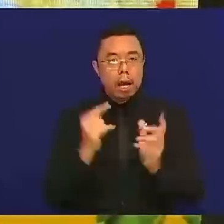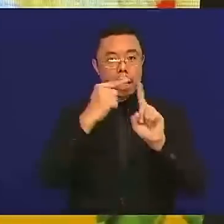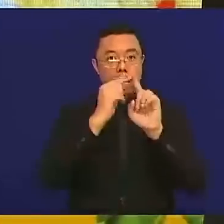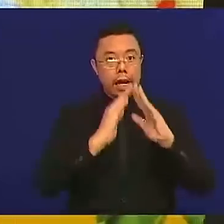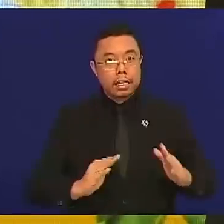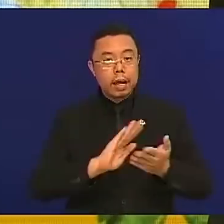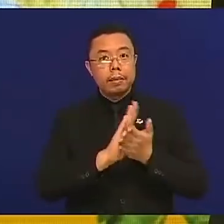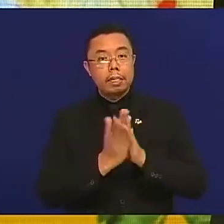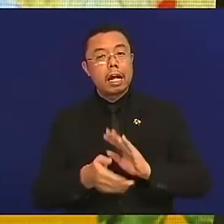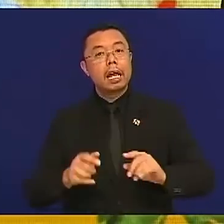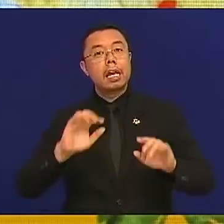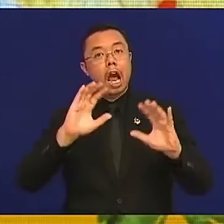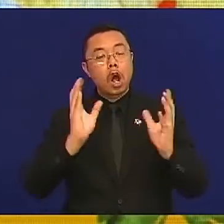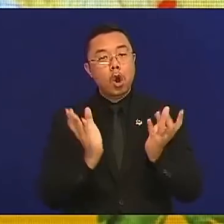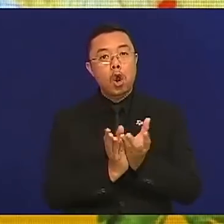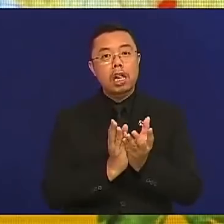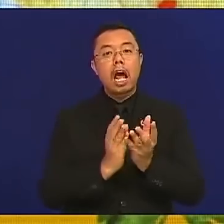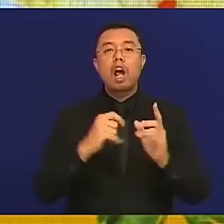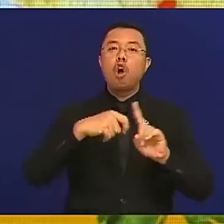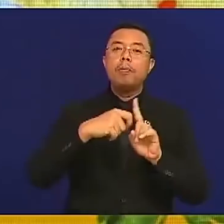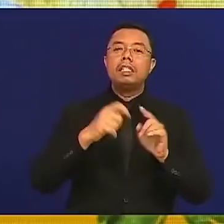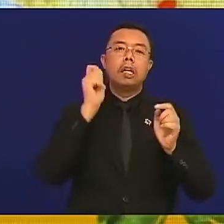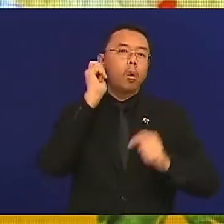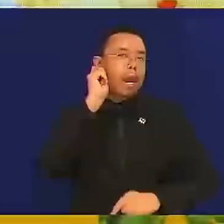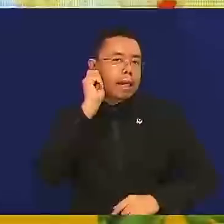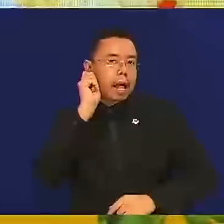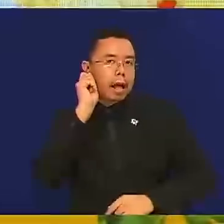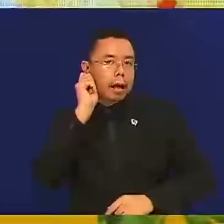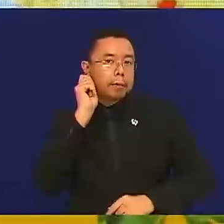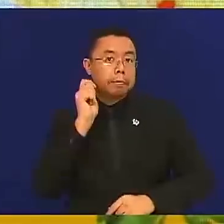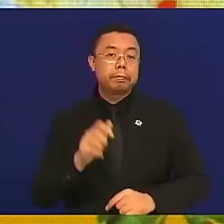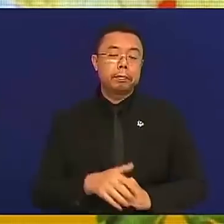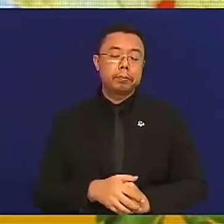gereja, menjadi anggota komisi wanita, ya,